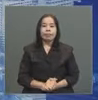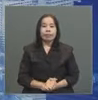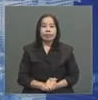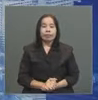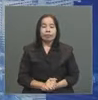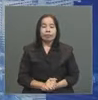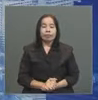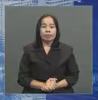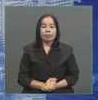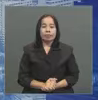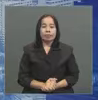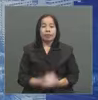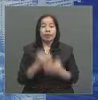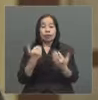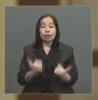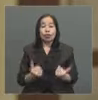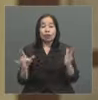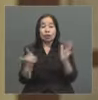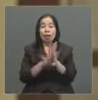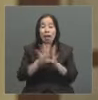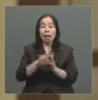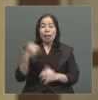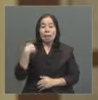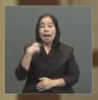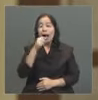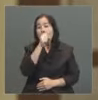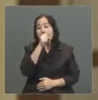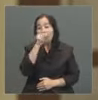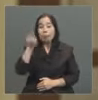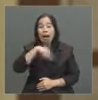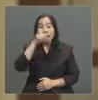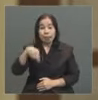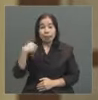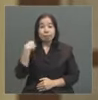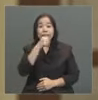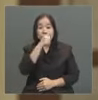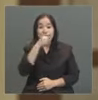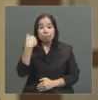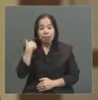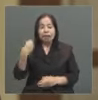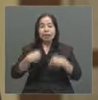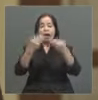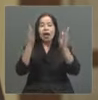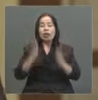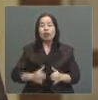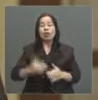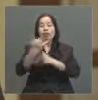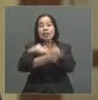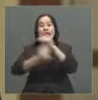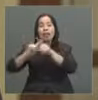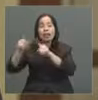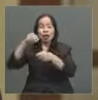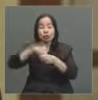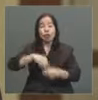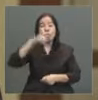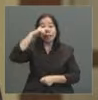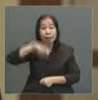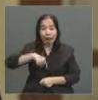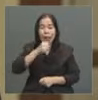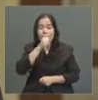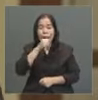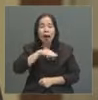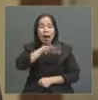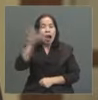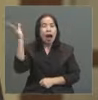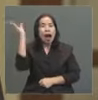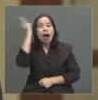ค่ะและส่งท้ายนะคะสำหรับภาคภาษาอังกฤษเพื่อให้ชาวต่างชาติทั้งที่อยู่ในประเทศไทยและอยู่ในพื้นที่ต่างๆทั่วโลกนะคะ